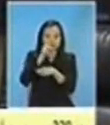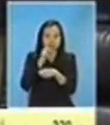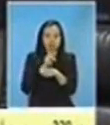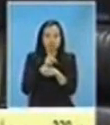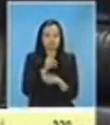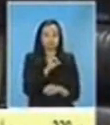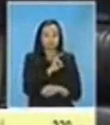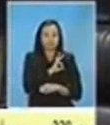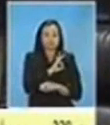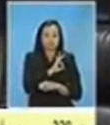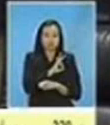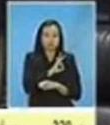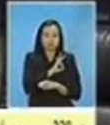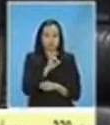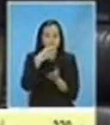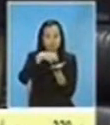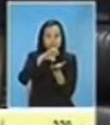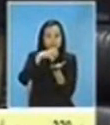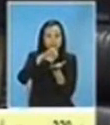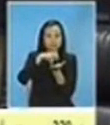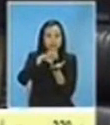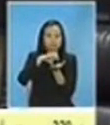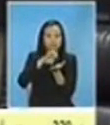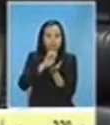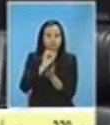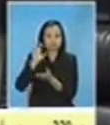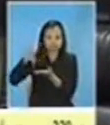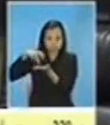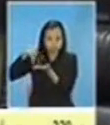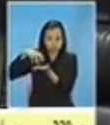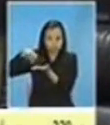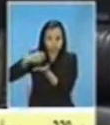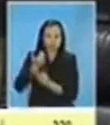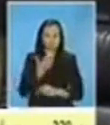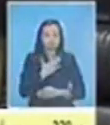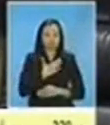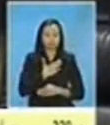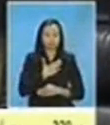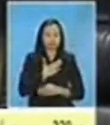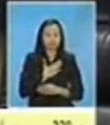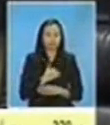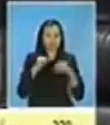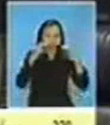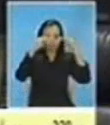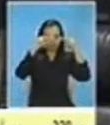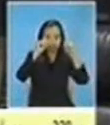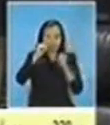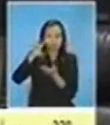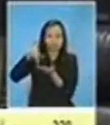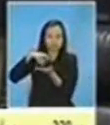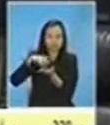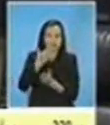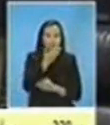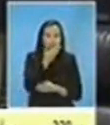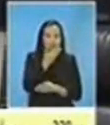การชี้มูลความผิดหลังจากที่ศาลรัฐธรรมนูญวินิจฉัยให้พ้นจากตำแหน่งเพียงวันเดียวค่ะคือเมื่อศา